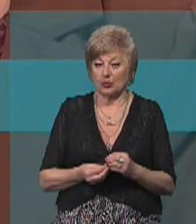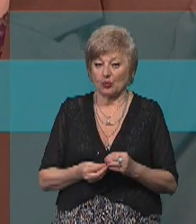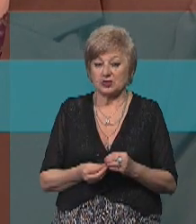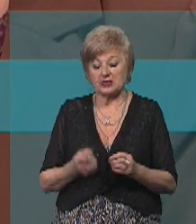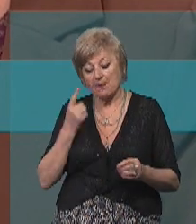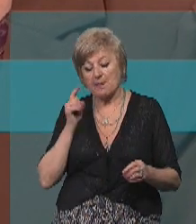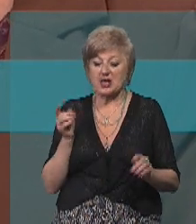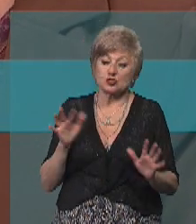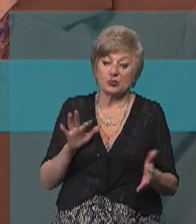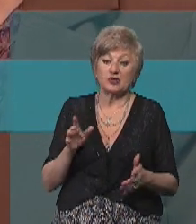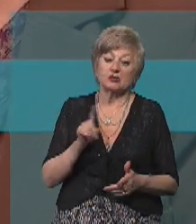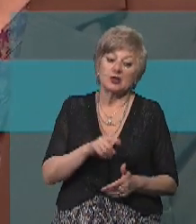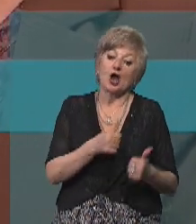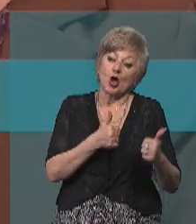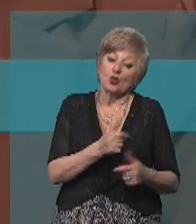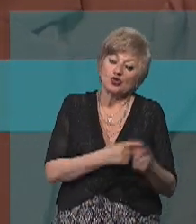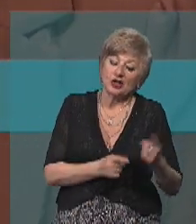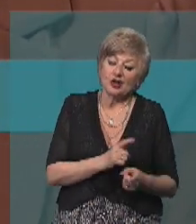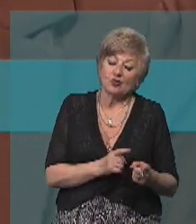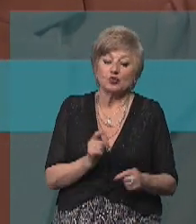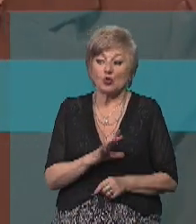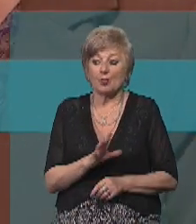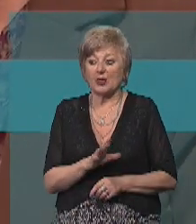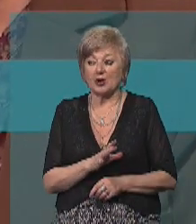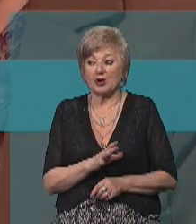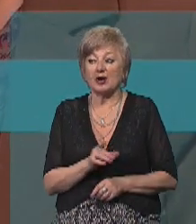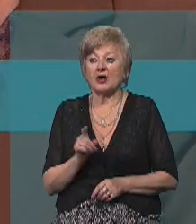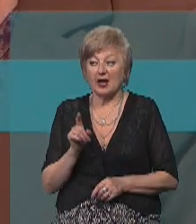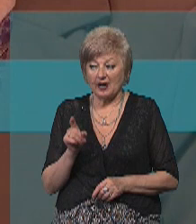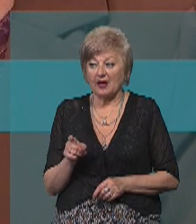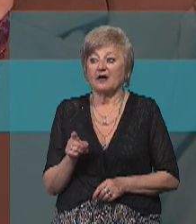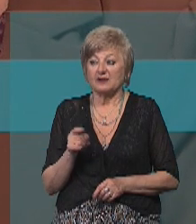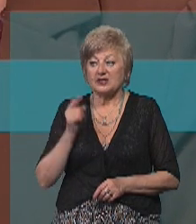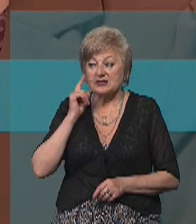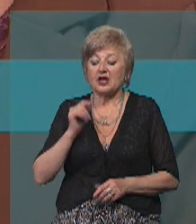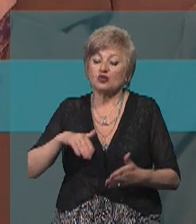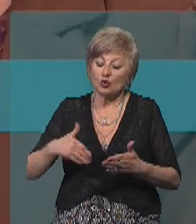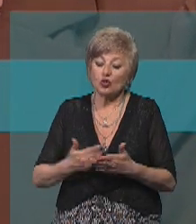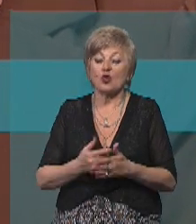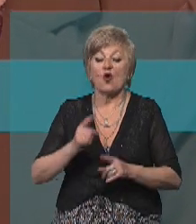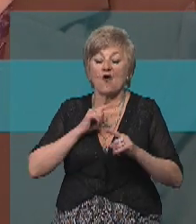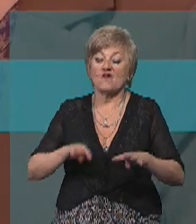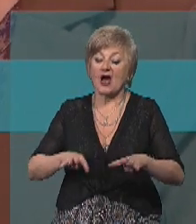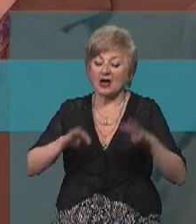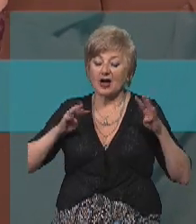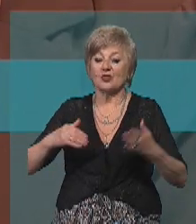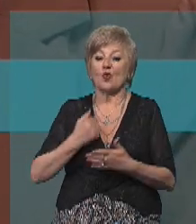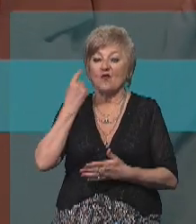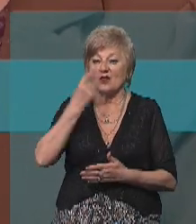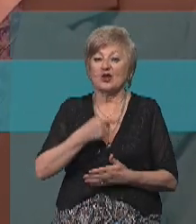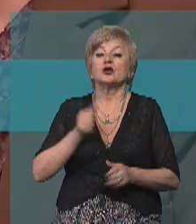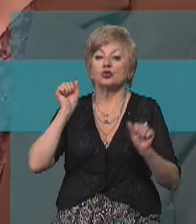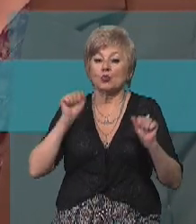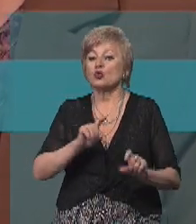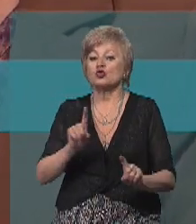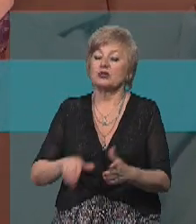без сумніву, деяких хороших реформ, ви які відбувалися? Ви маєте сподівання на те, що нова рада, нові обличчя в раді можуть щось